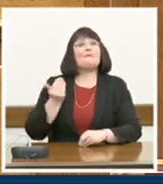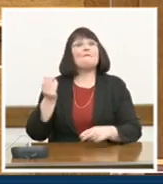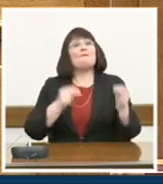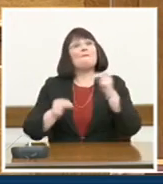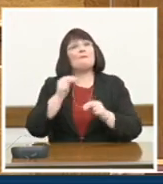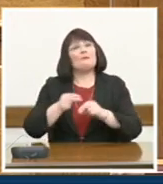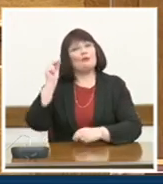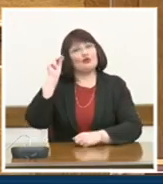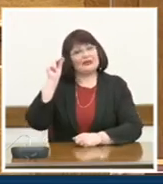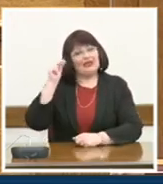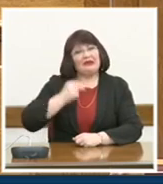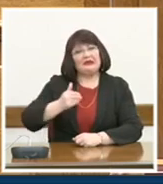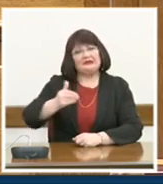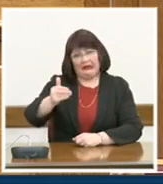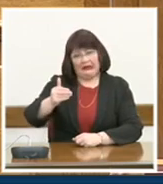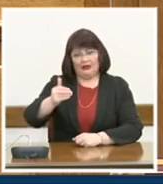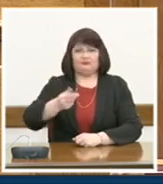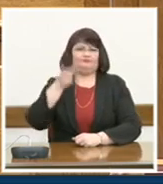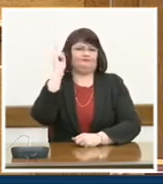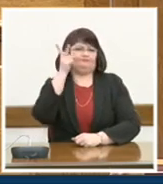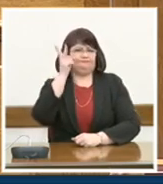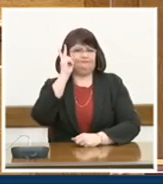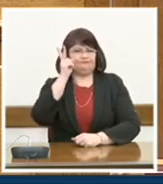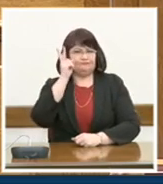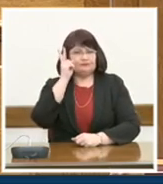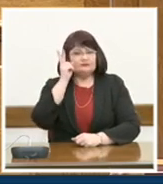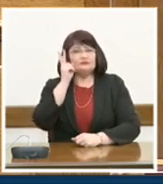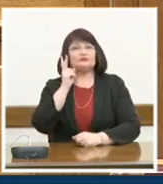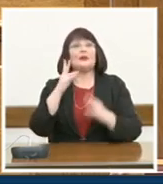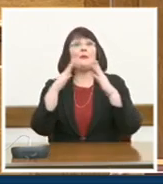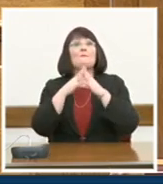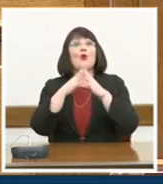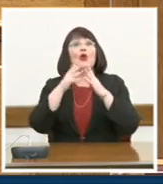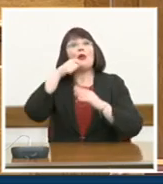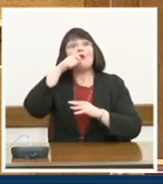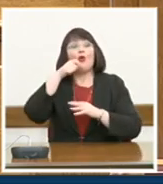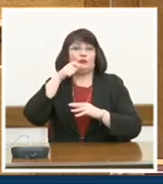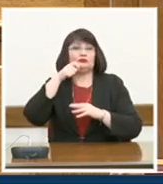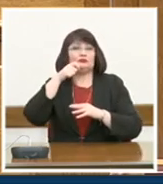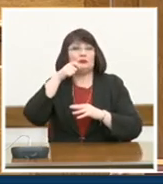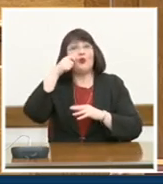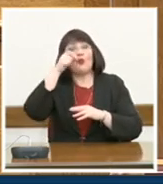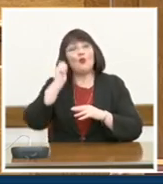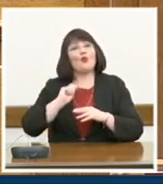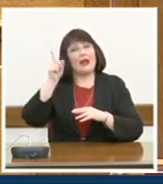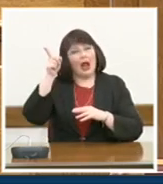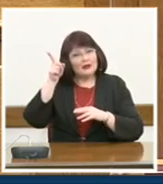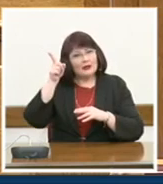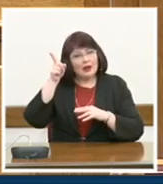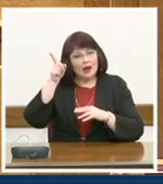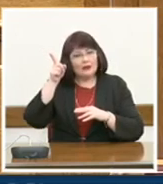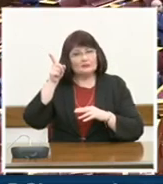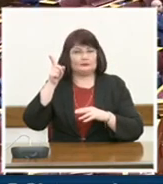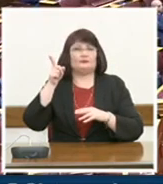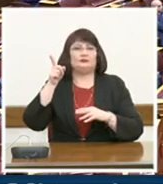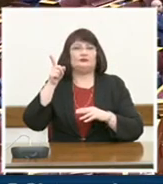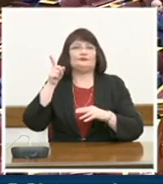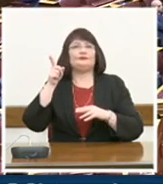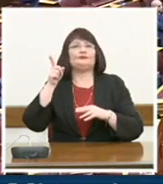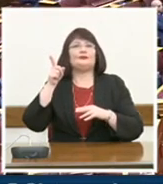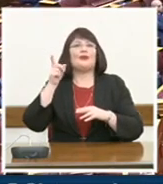υπόσχεστε. Μομφή και για την εμπλοκή στον πόλεμο στην Ουκρανία που μετατρέπει το λαό μας σε στόχο αντιπίνων.